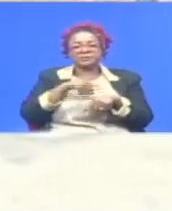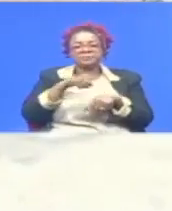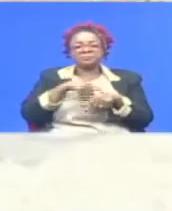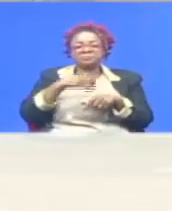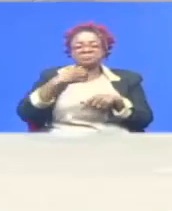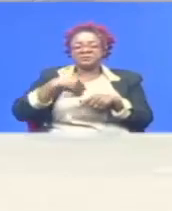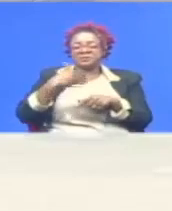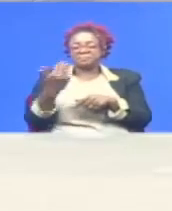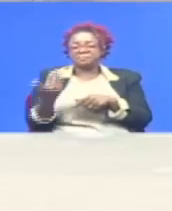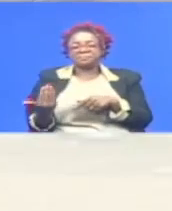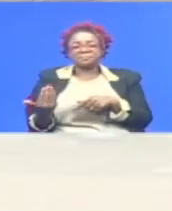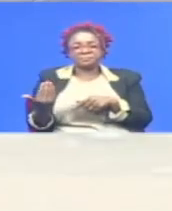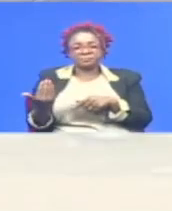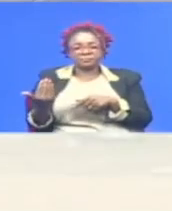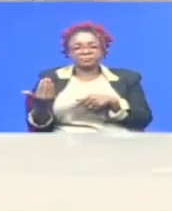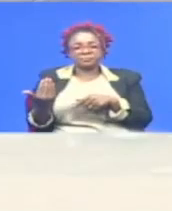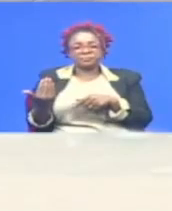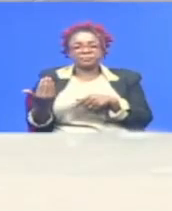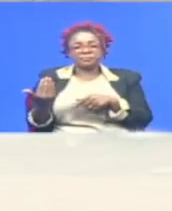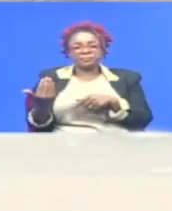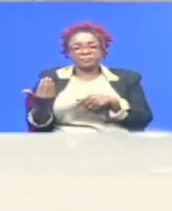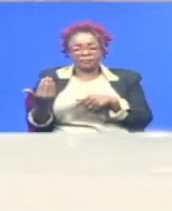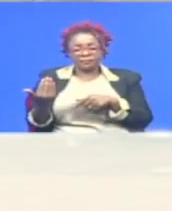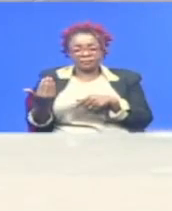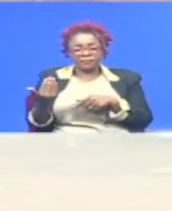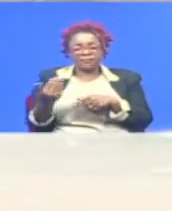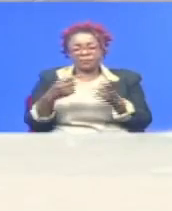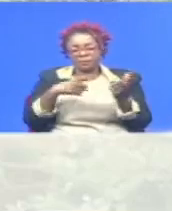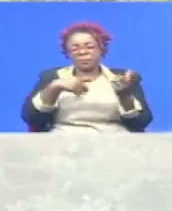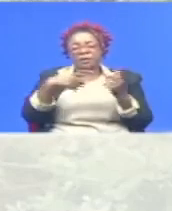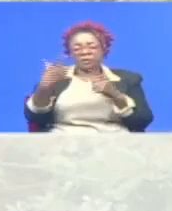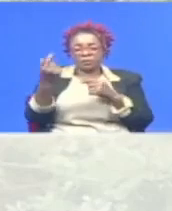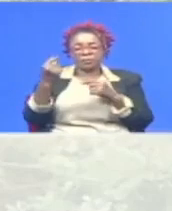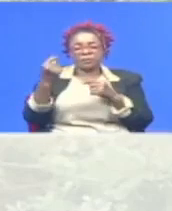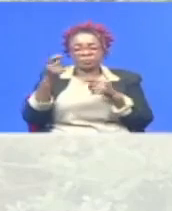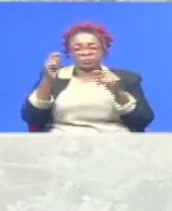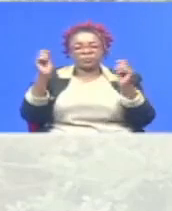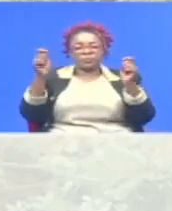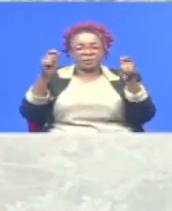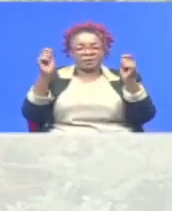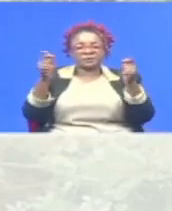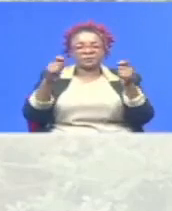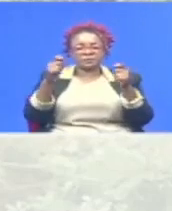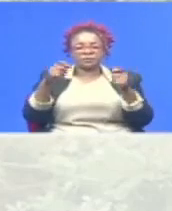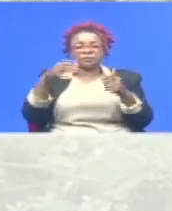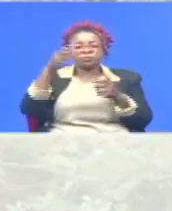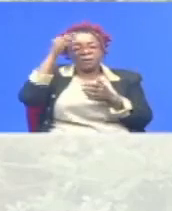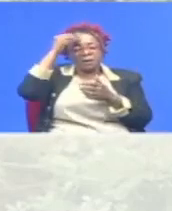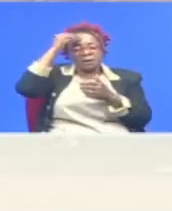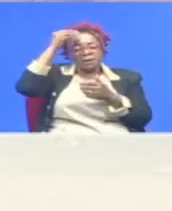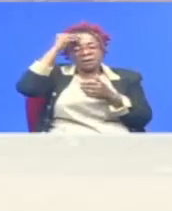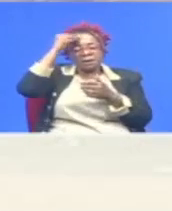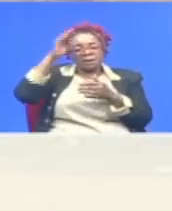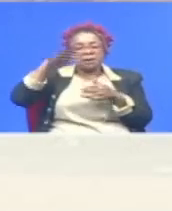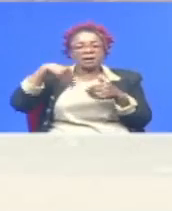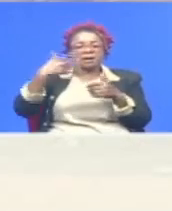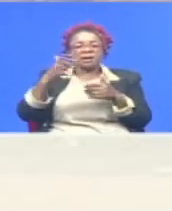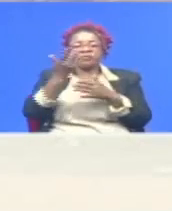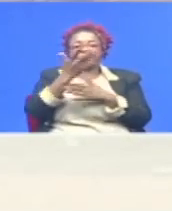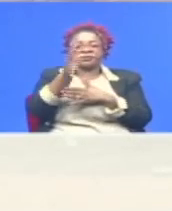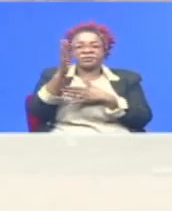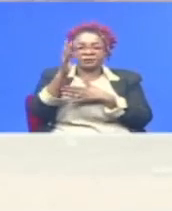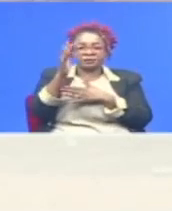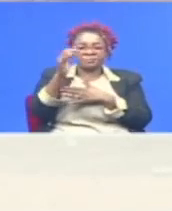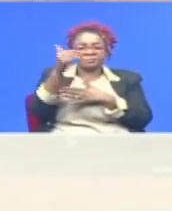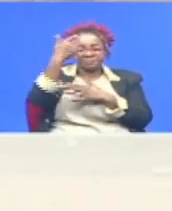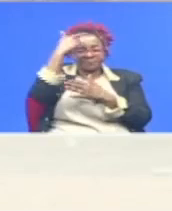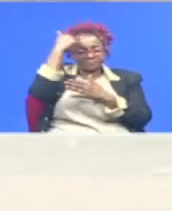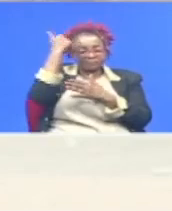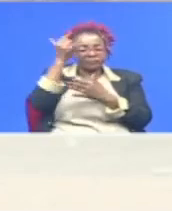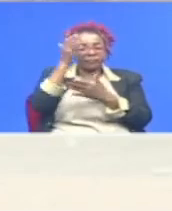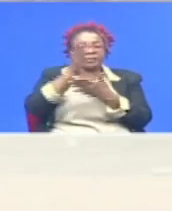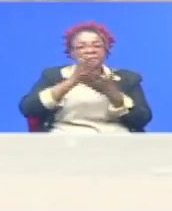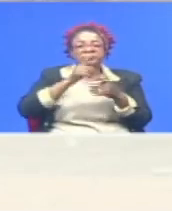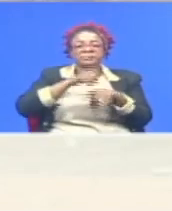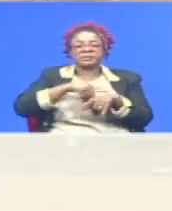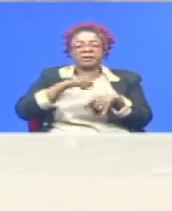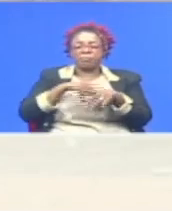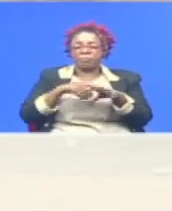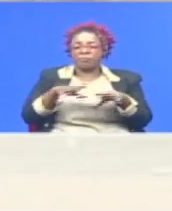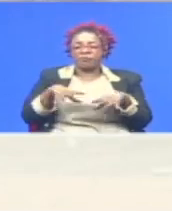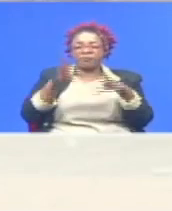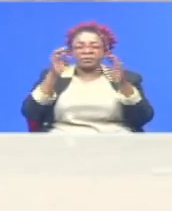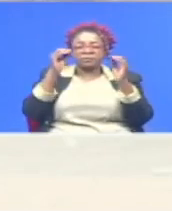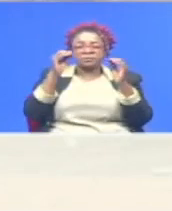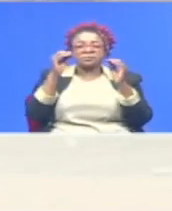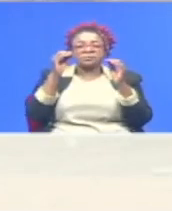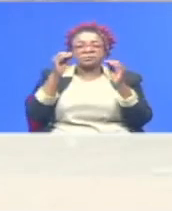salary seat, ndio tulikuwa tunapelekwa huko mstudi, vudishwa hali ya kichaka. Saigina tunaenda unakuta